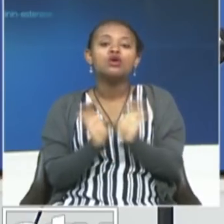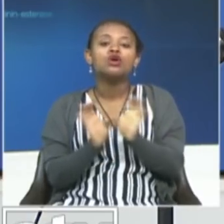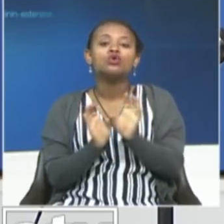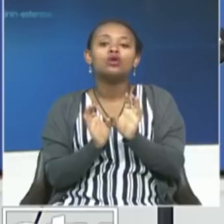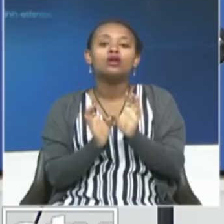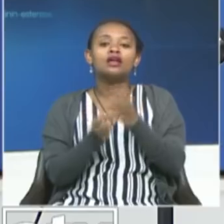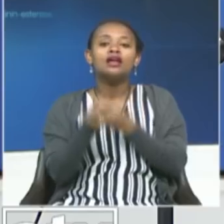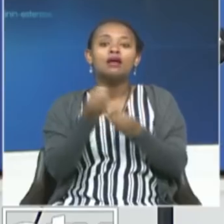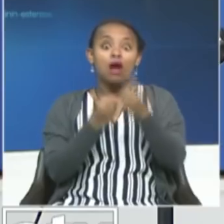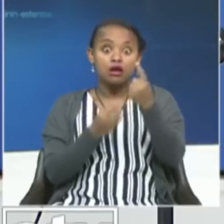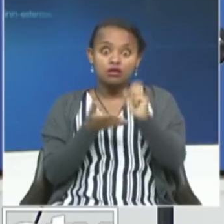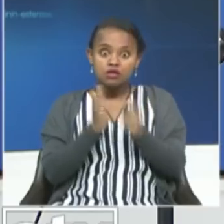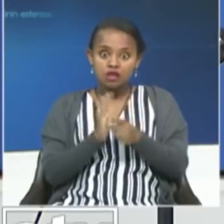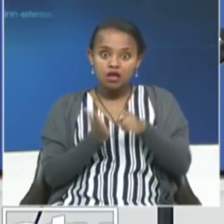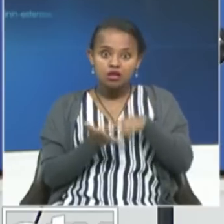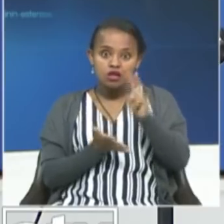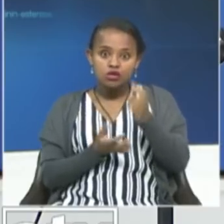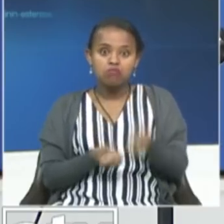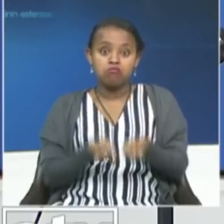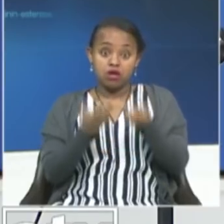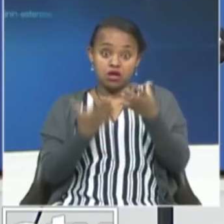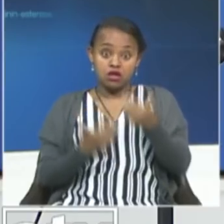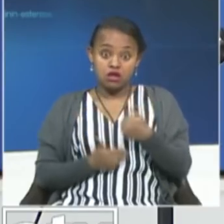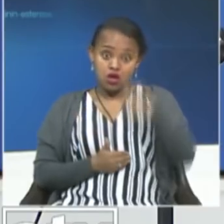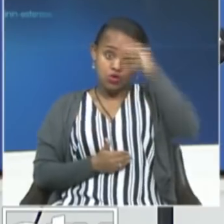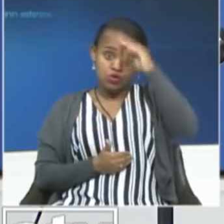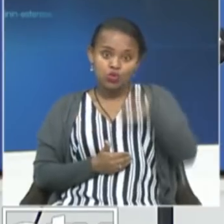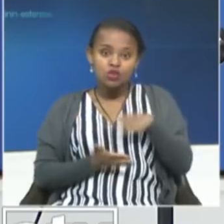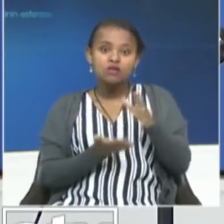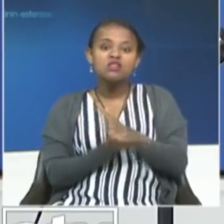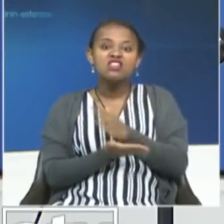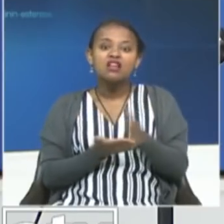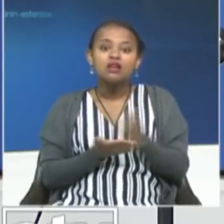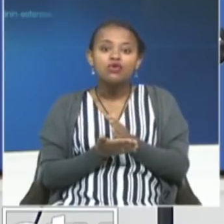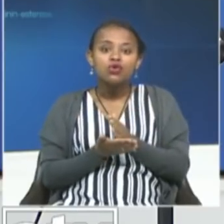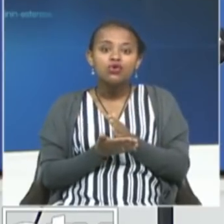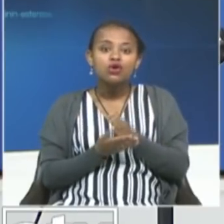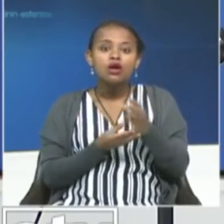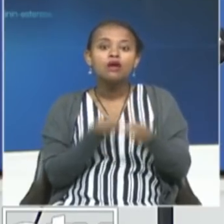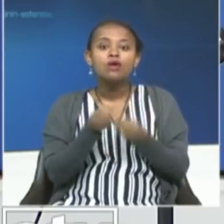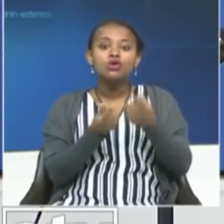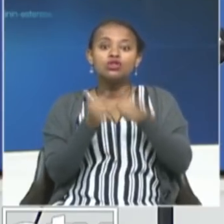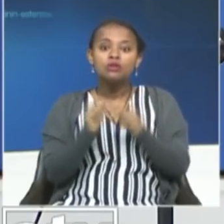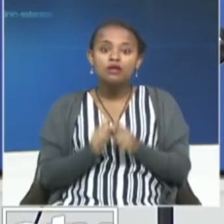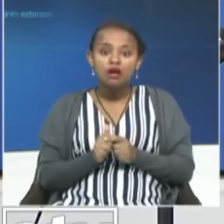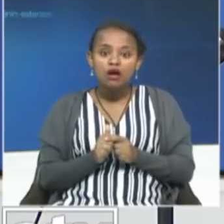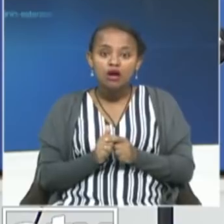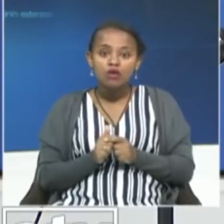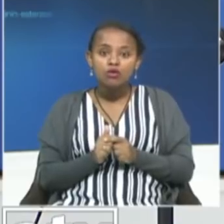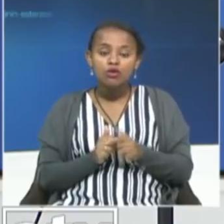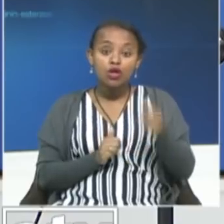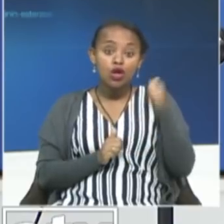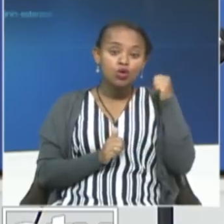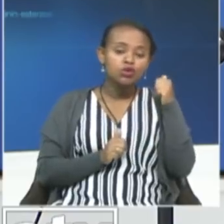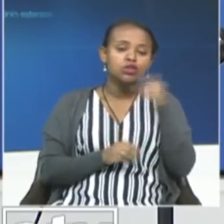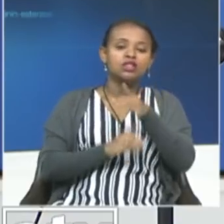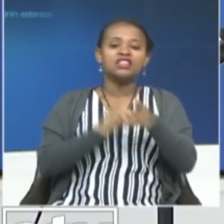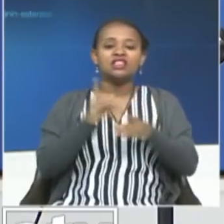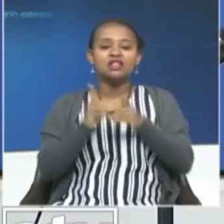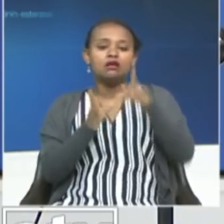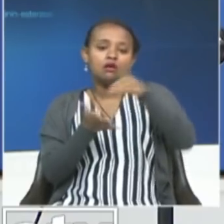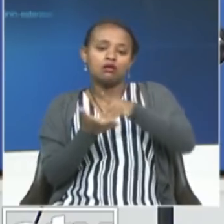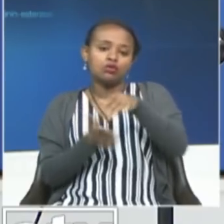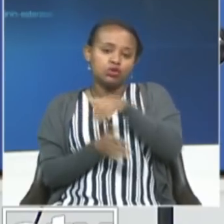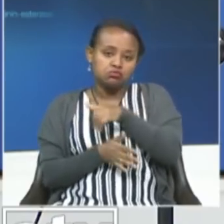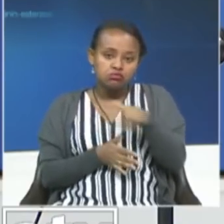አንዳንድ ምሳሌ የተነሳው። ሌሎች በርከት ያሉ ሰዎች የሚሳተፉባቸው ገበያዎች ይኖራሉ አዲስ አበባ ውስጥ፣ ሌሎች የክልል